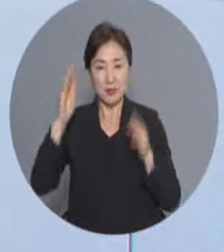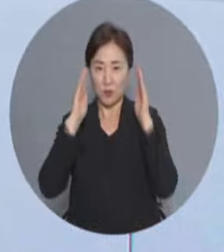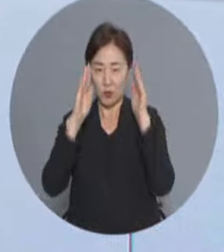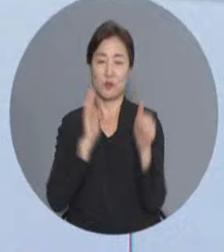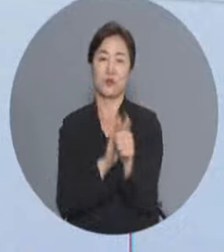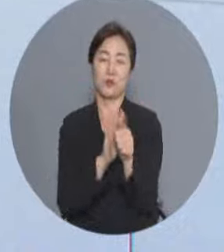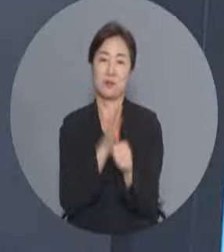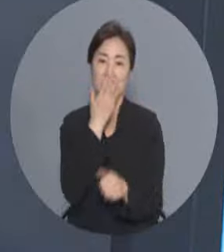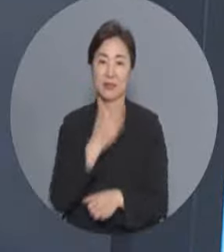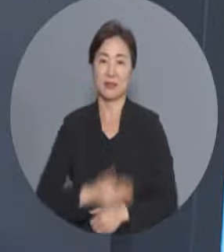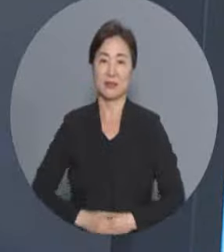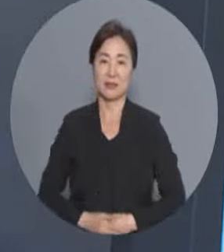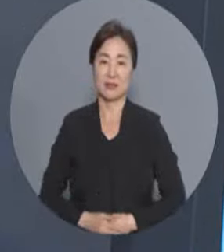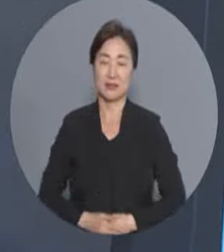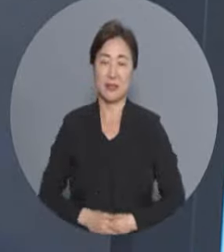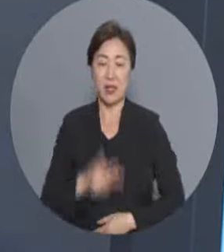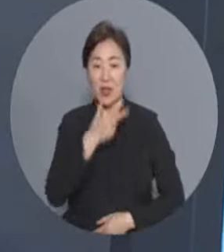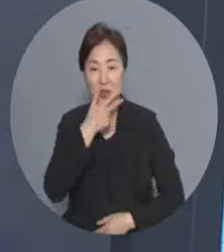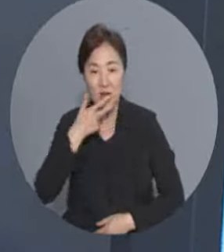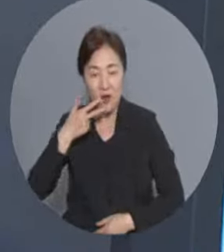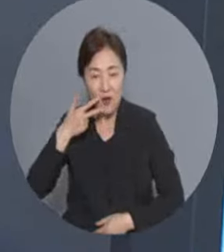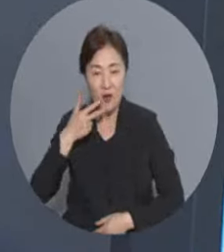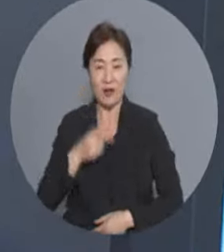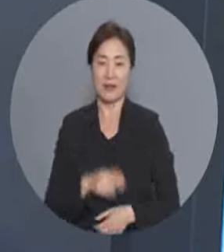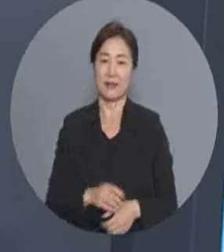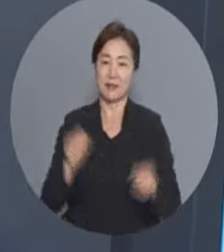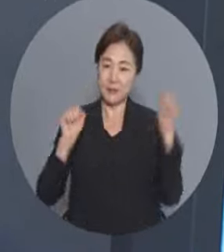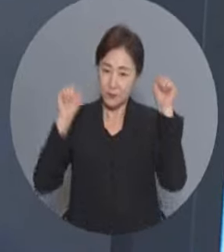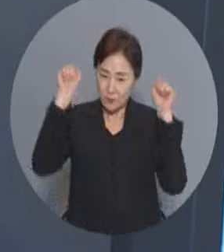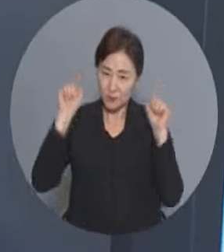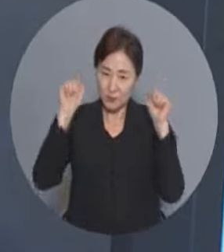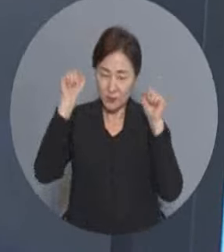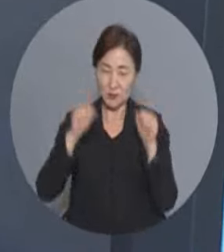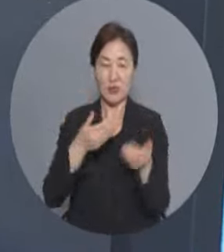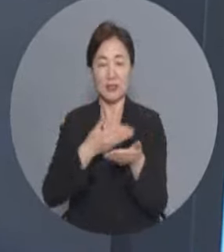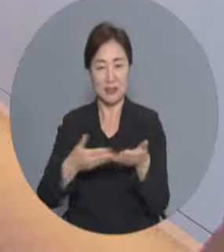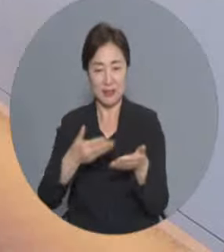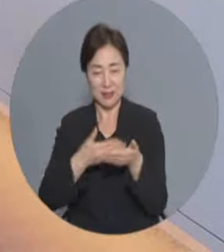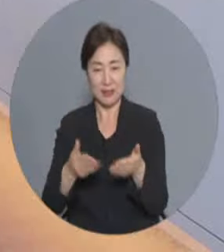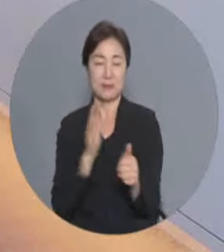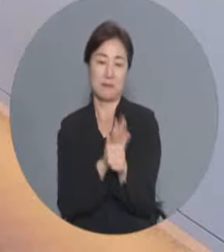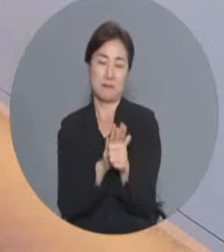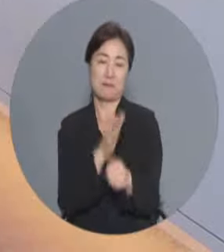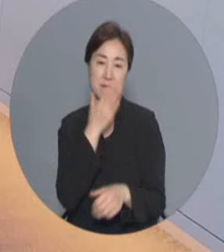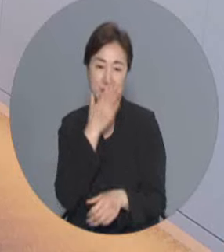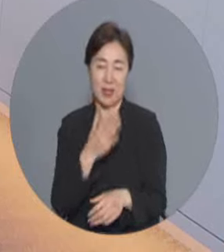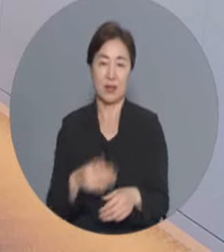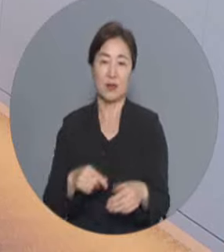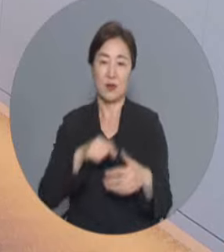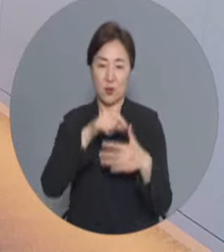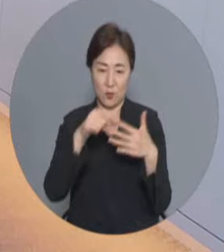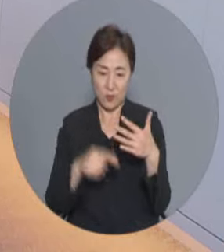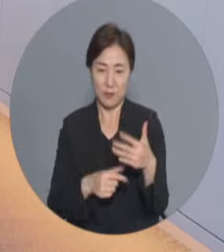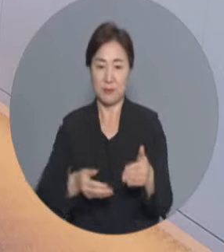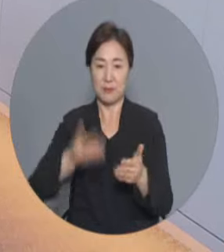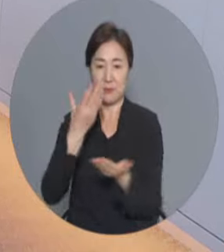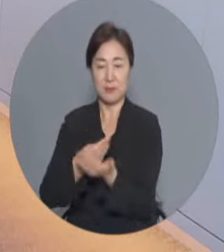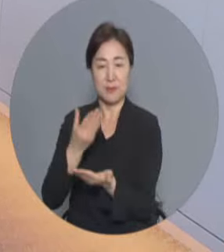돕습니다. 영어와 간단한 스트레칭, 그림 그리기 등을 할 수 있는 교육용 앱이 깔려